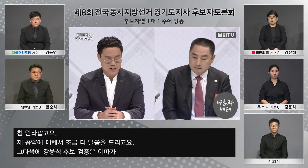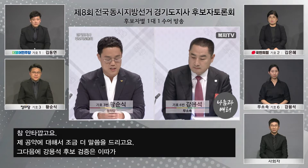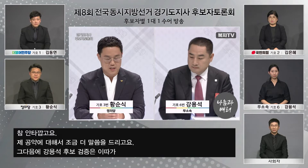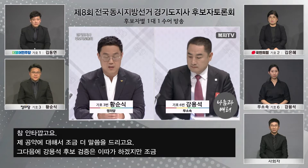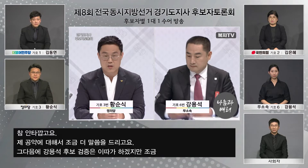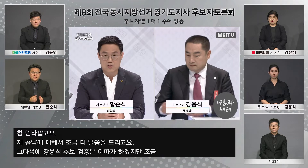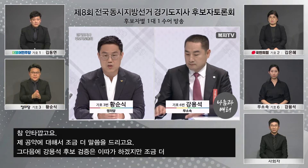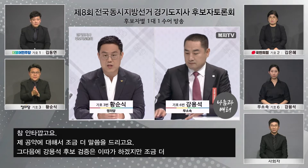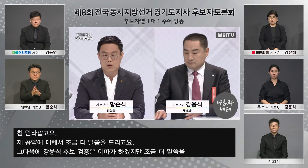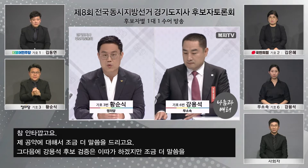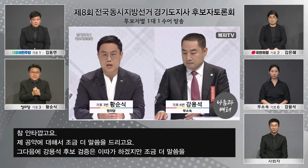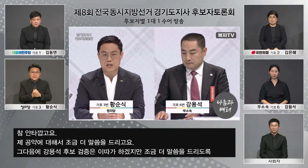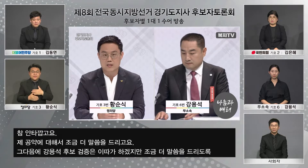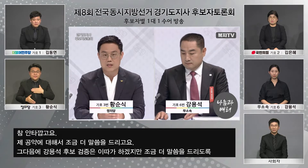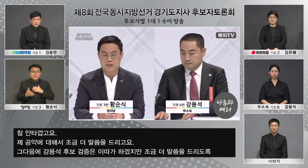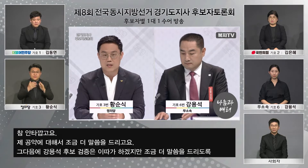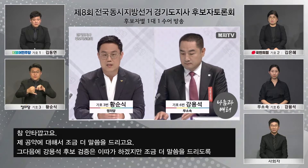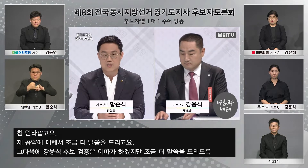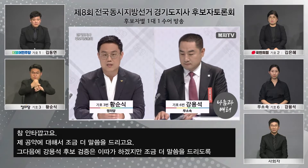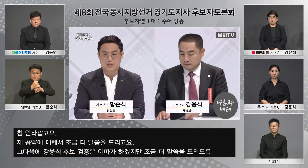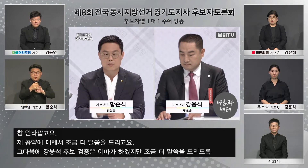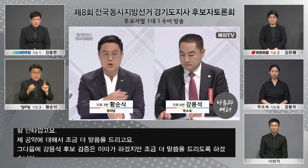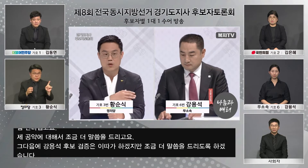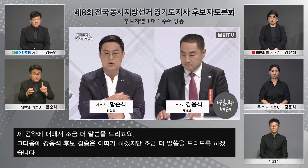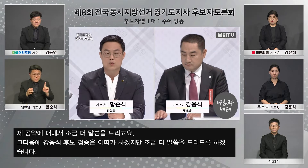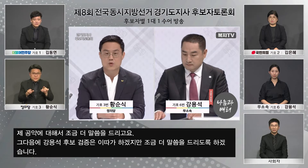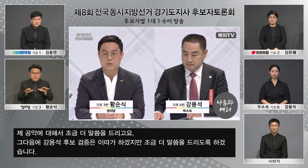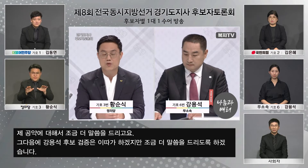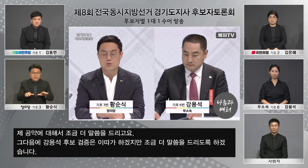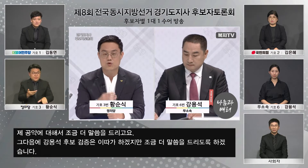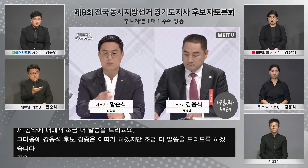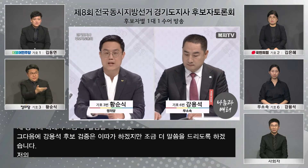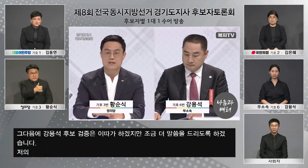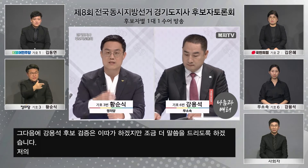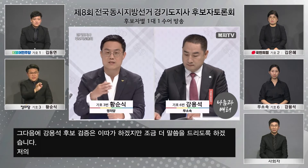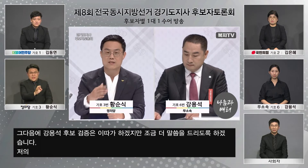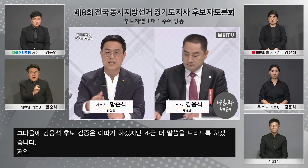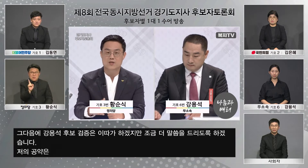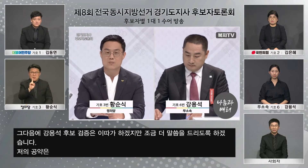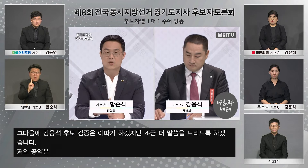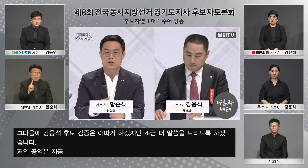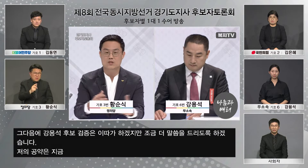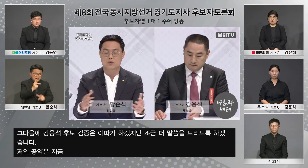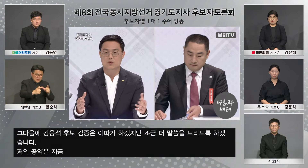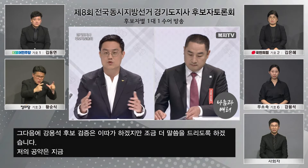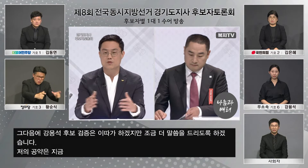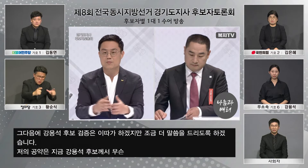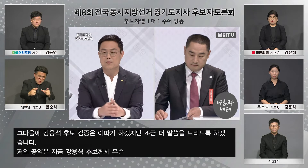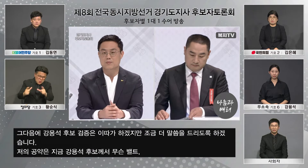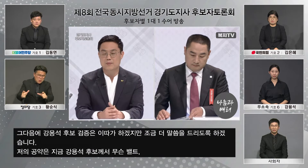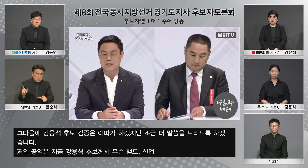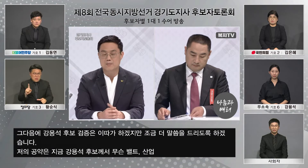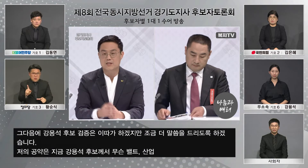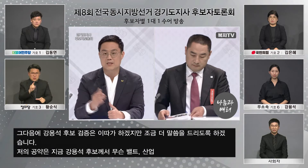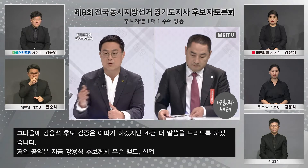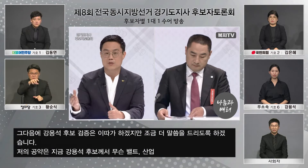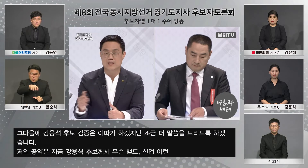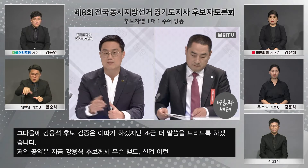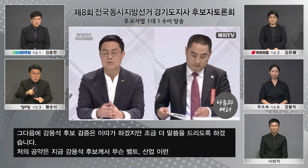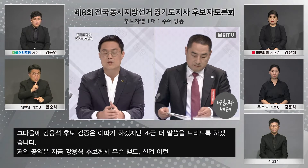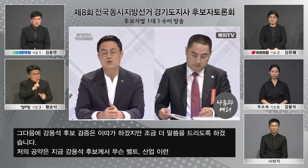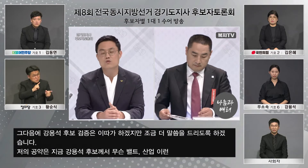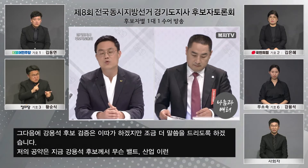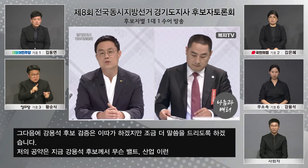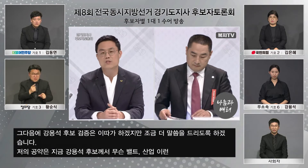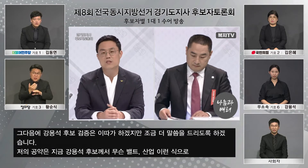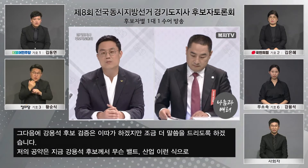하겠습니다. 저희 공약은 지금 뭐 강용석 후보님께서 무슨 벨트 산업 뭐 이런 식으로 말씀하셨다고